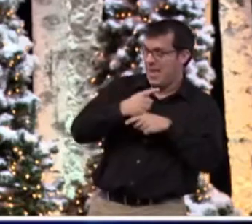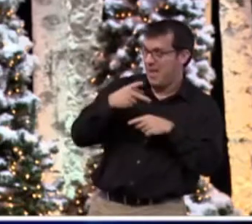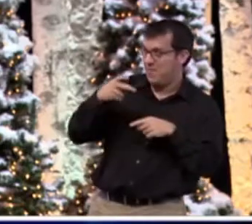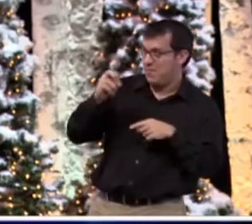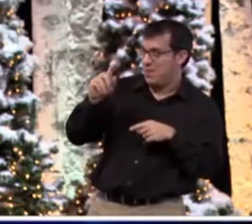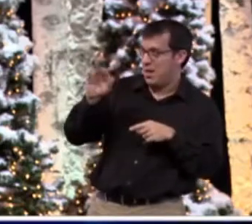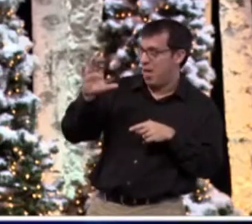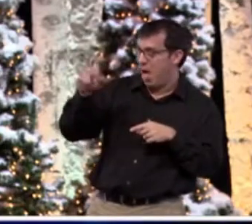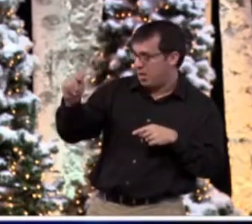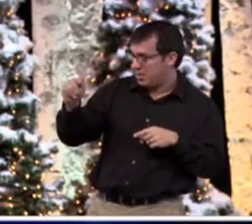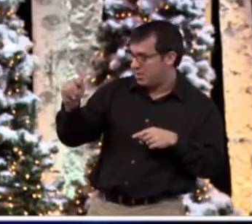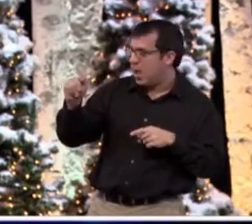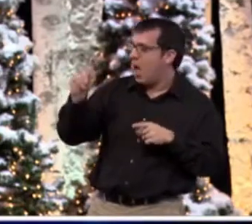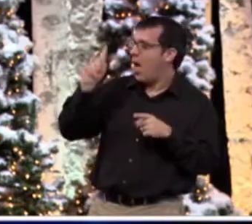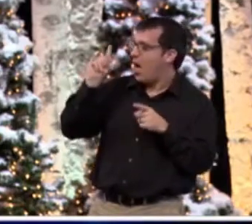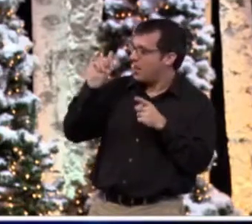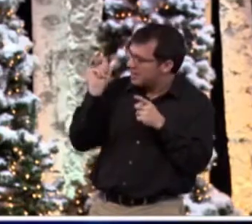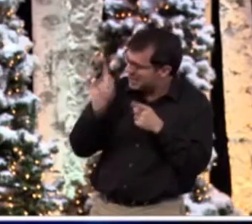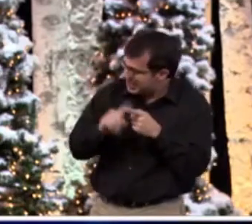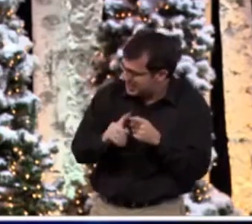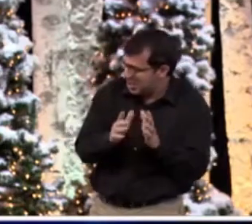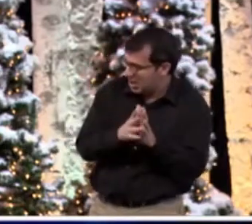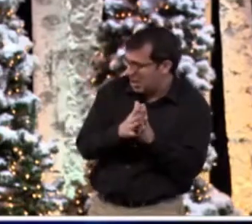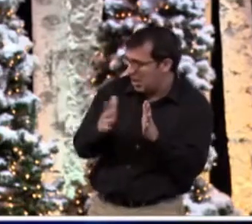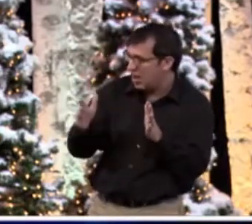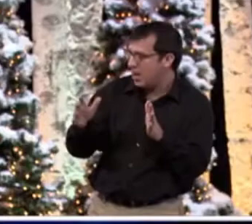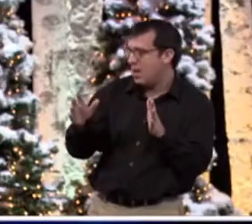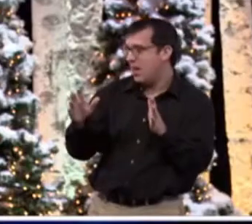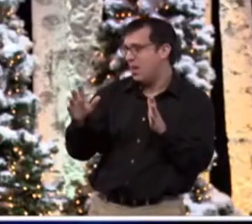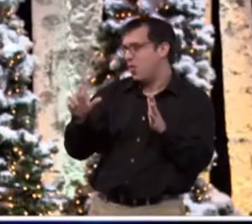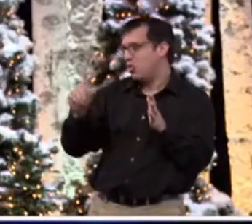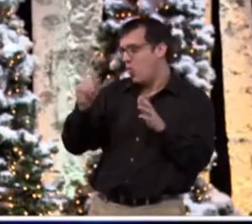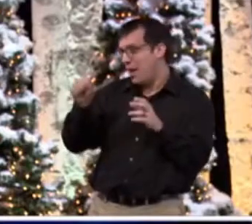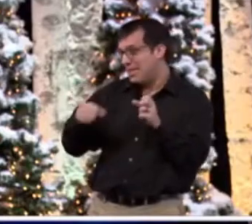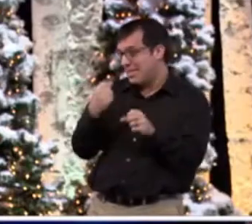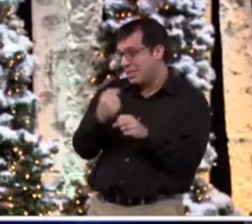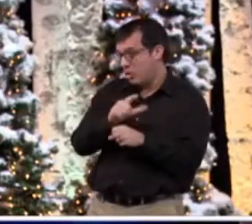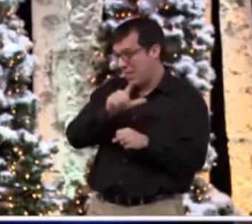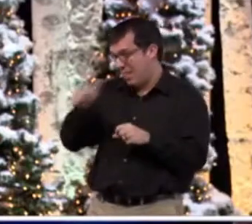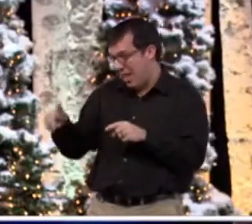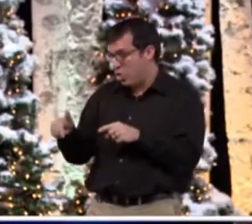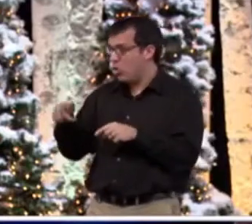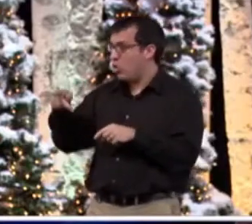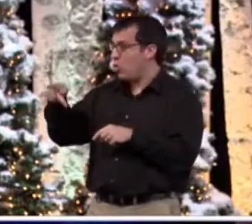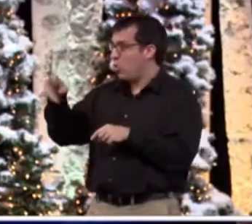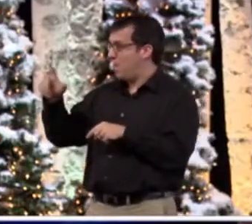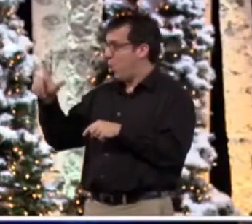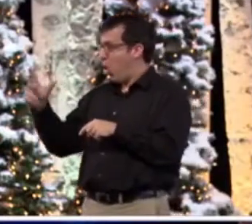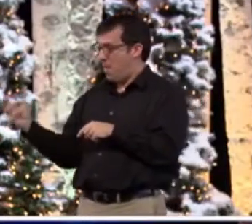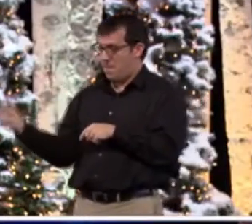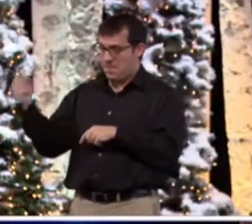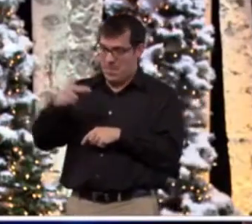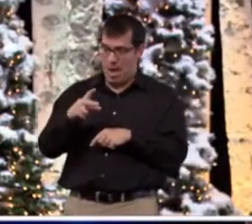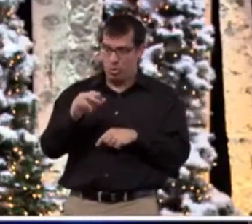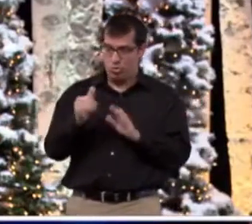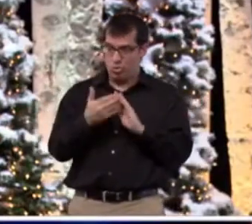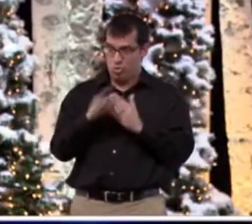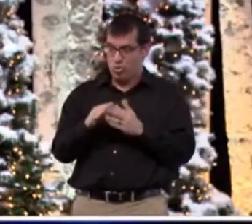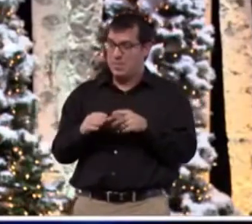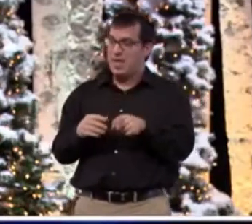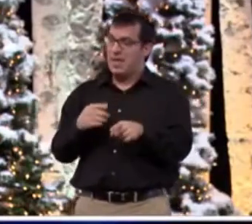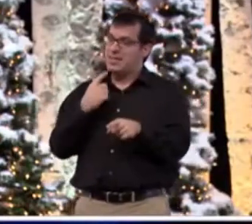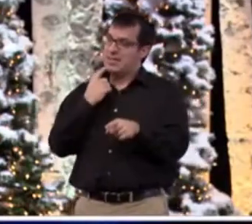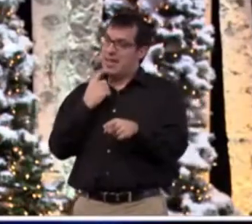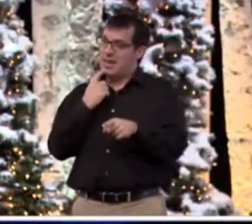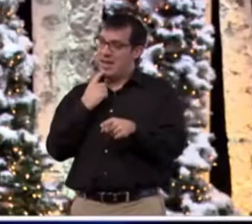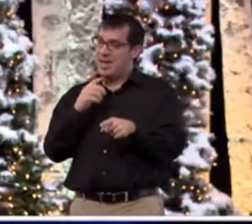गर्दछ। 20 जब हामी पावल एरुसलेममा फिर्ता आएको कुरालाई हेर्छौँ र प्रेरित 20 यो कुरा